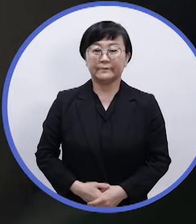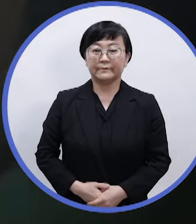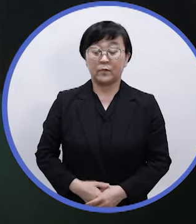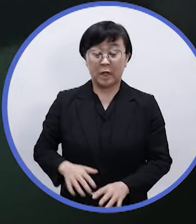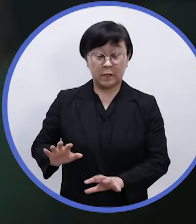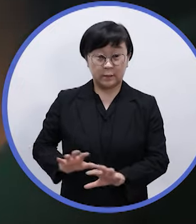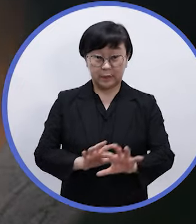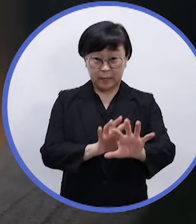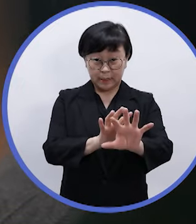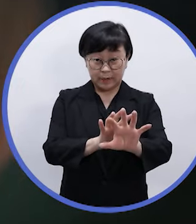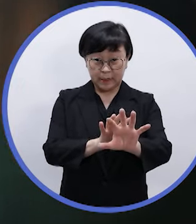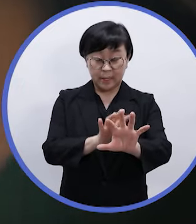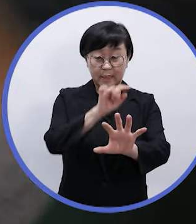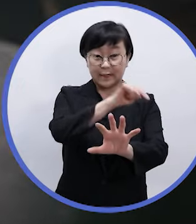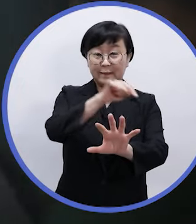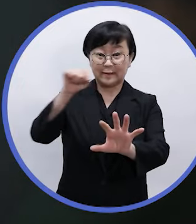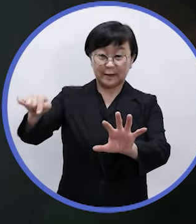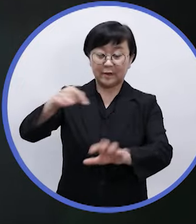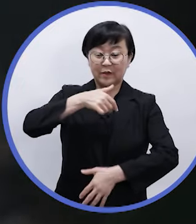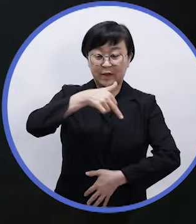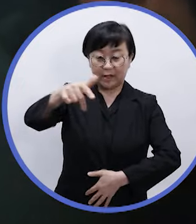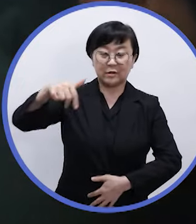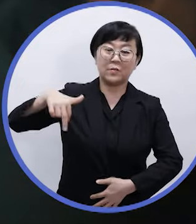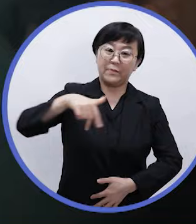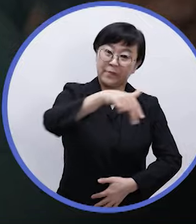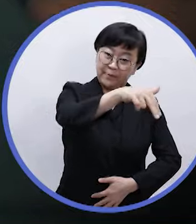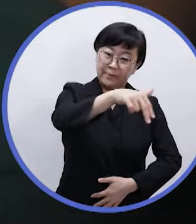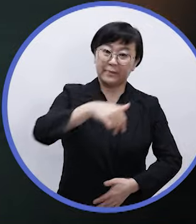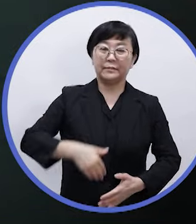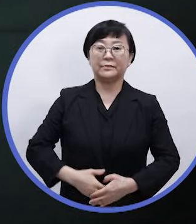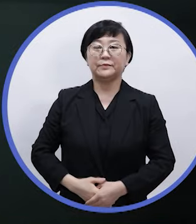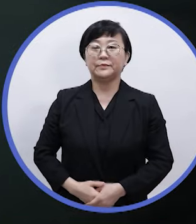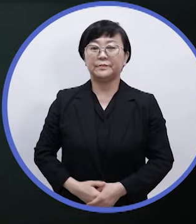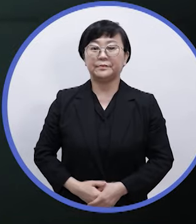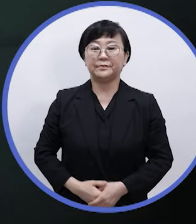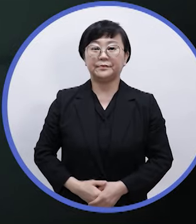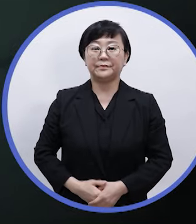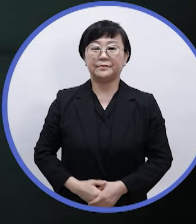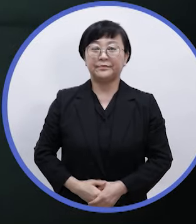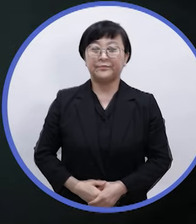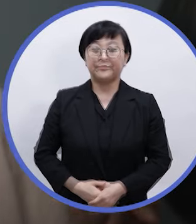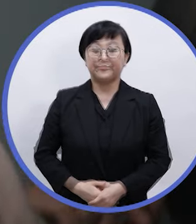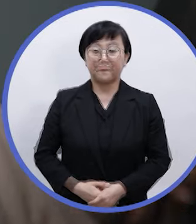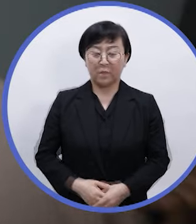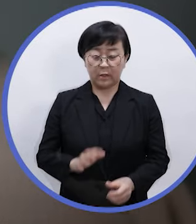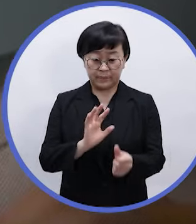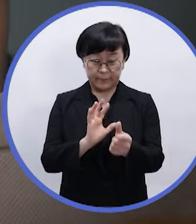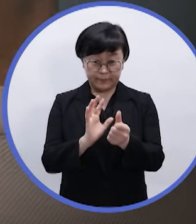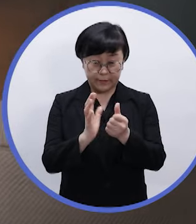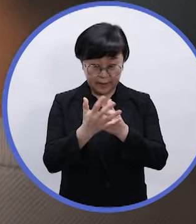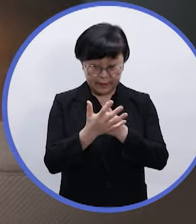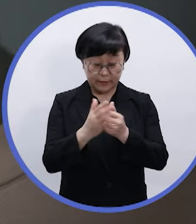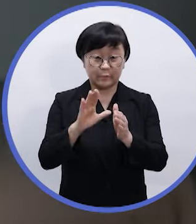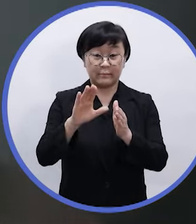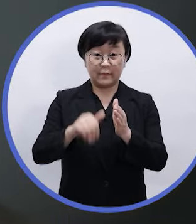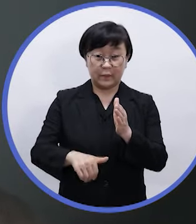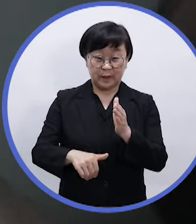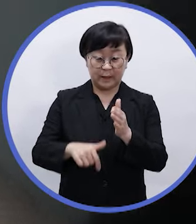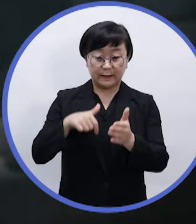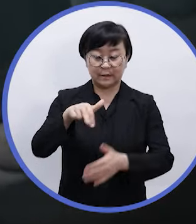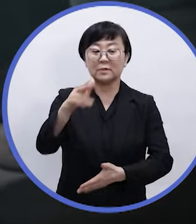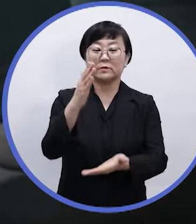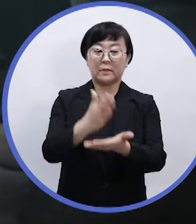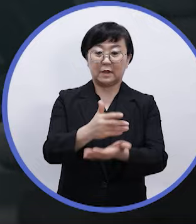합니다 흐름을 따르되 가장자리를 향해 대각선 방향으로 이동하세요 사방으로 둘러싸인